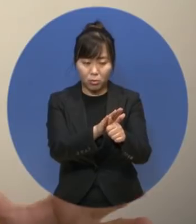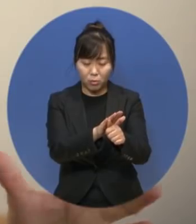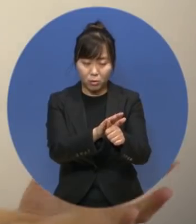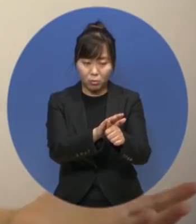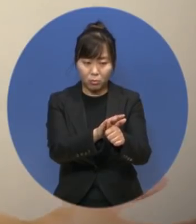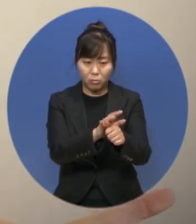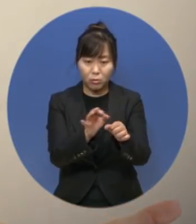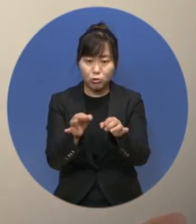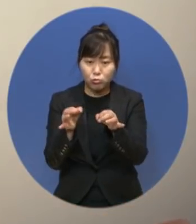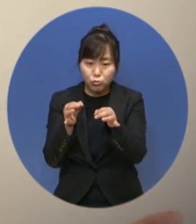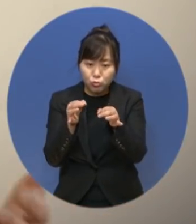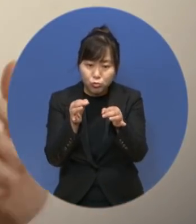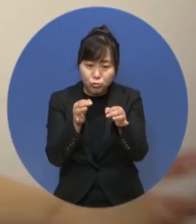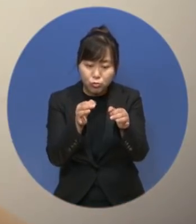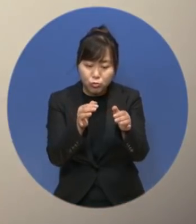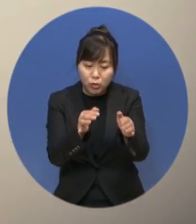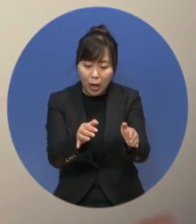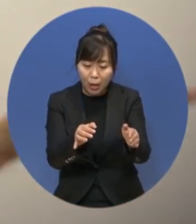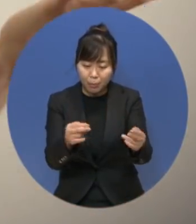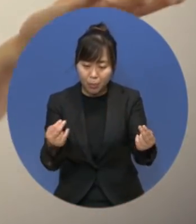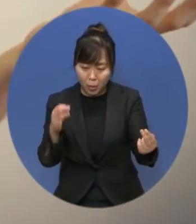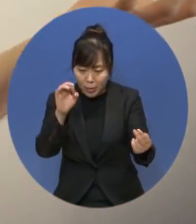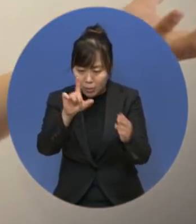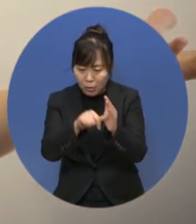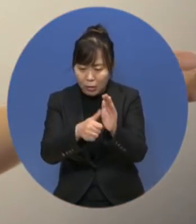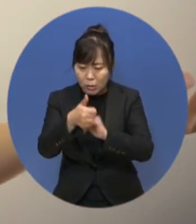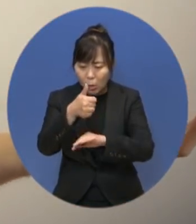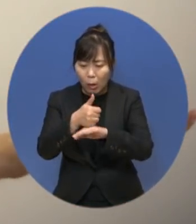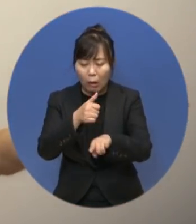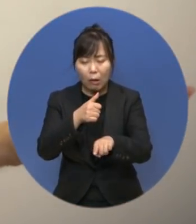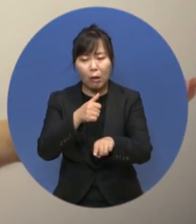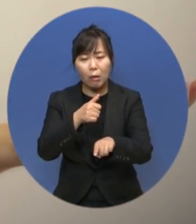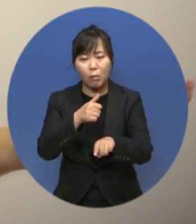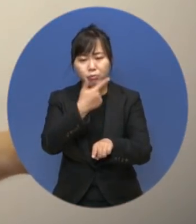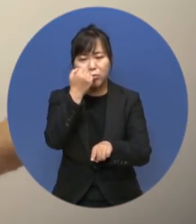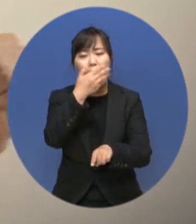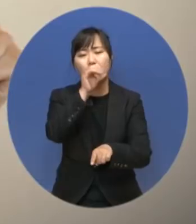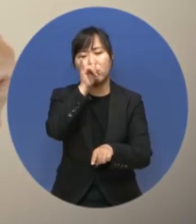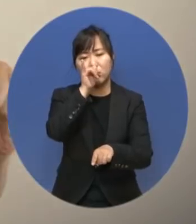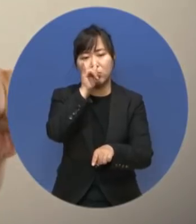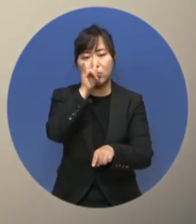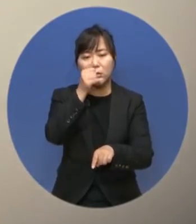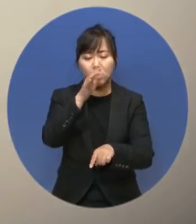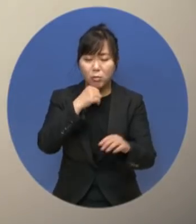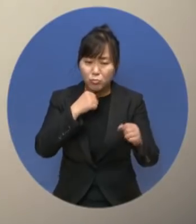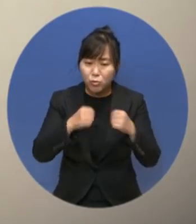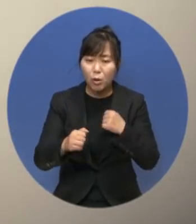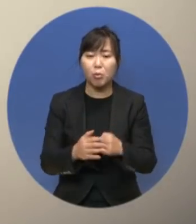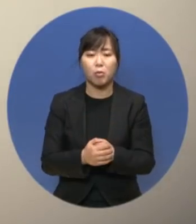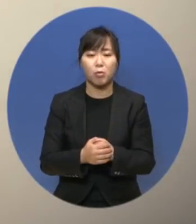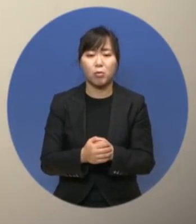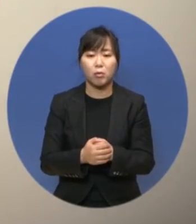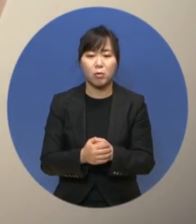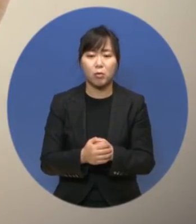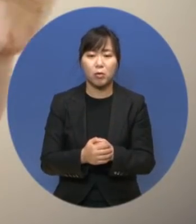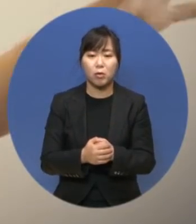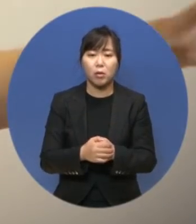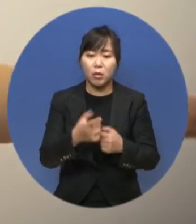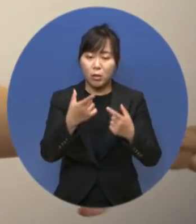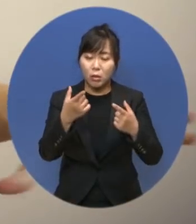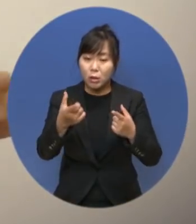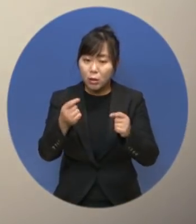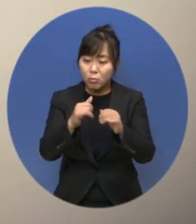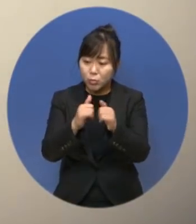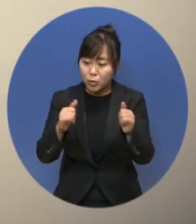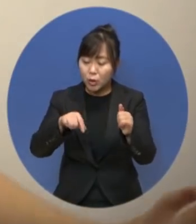해서 그 투자 대비 성과가 안 나올 수 있거든요. 근데 그럼에도 불구하고